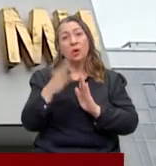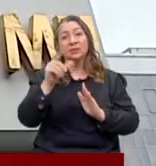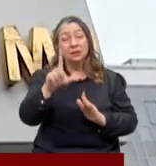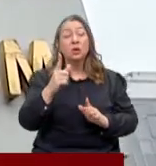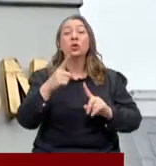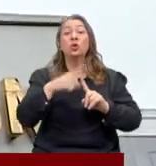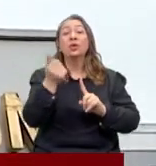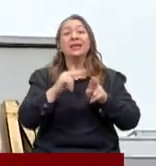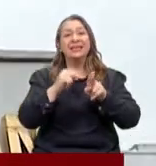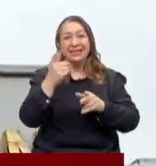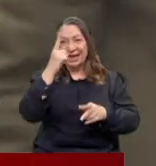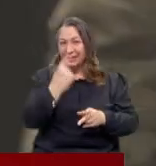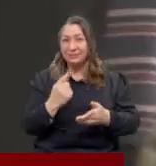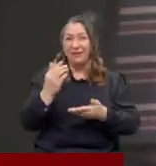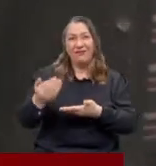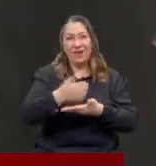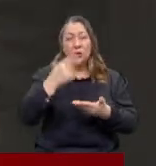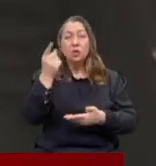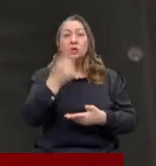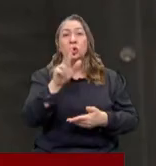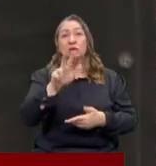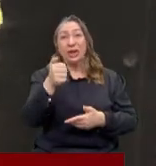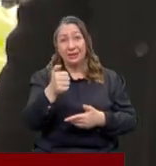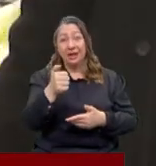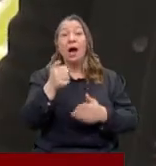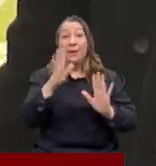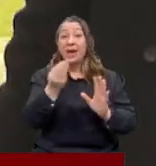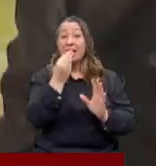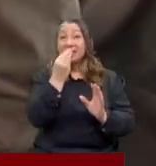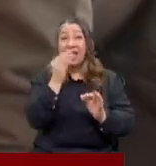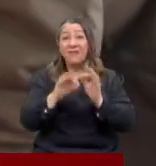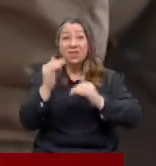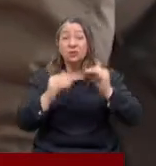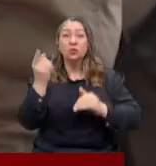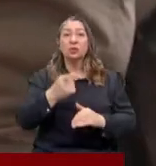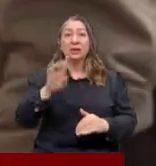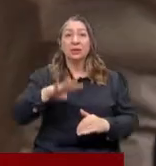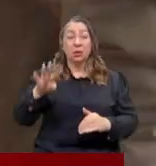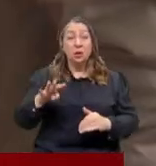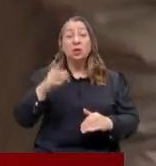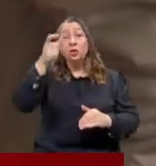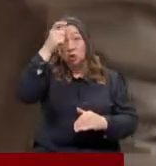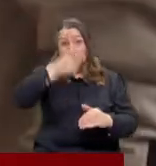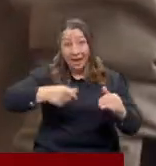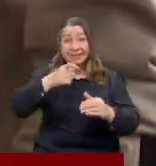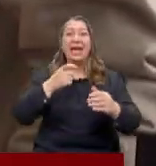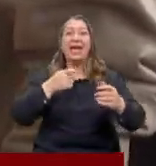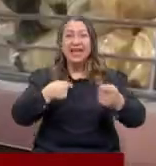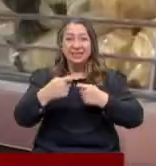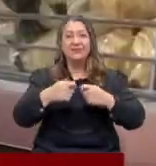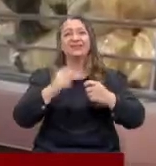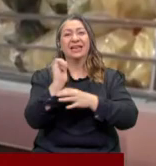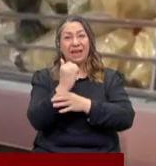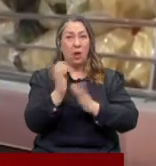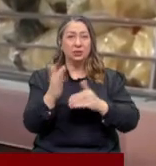TÜİK'in resmi verilerine göre tüketici enflasyonu %36 ama gıda enflasyonu %44. Türkiye Esnaf ve Sanatkarlar Odası Başkanı